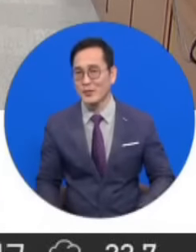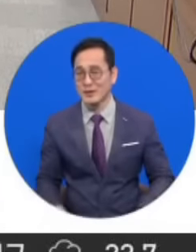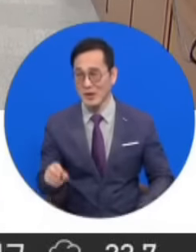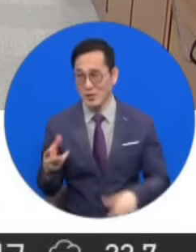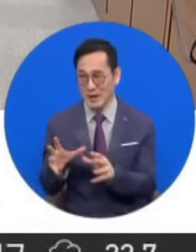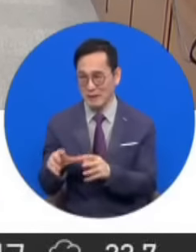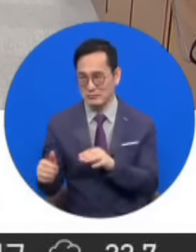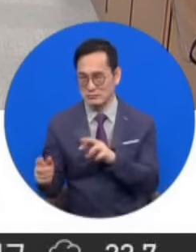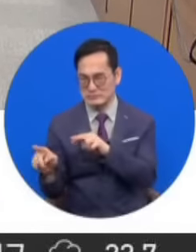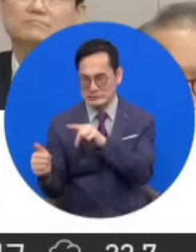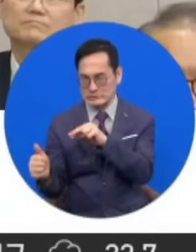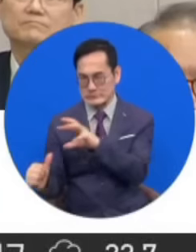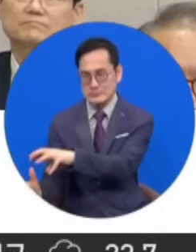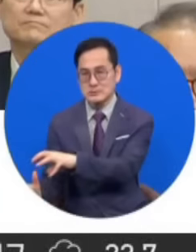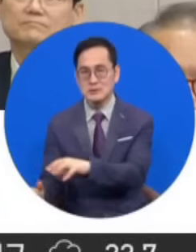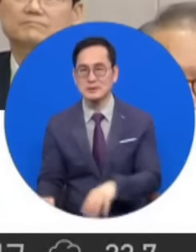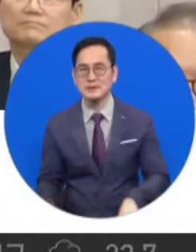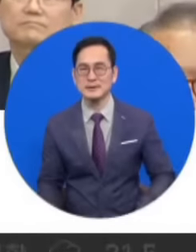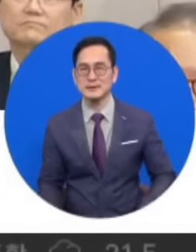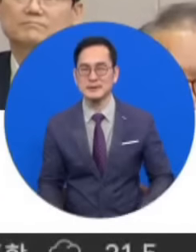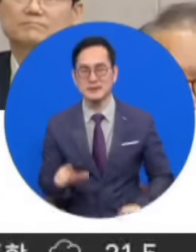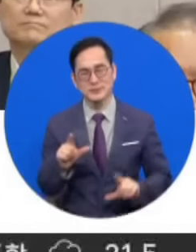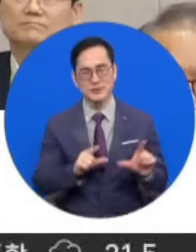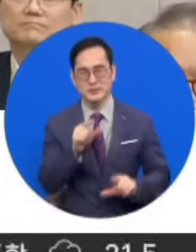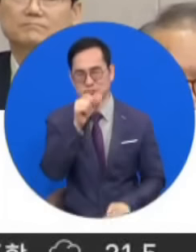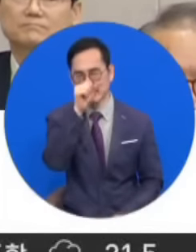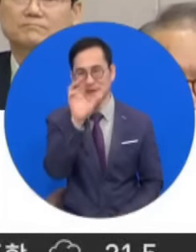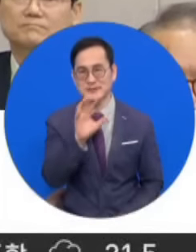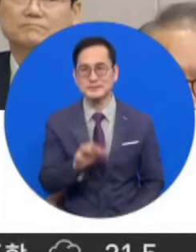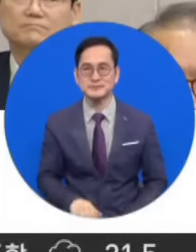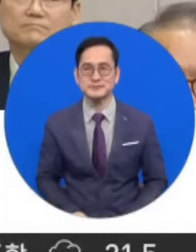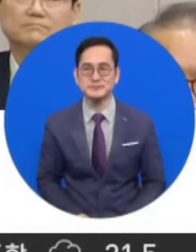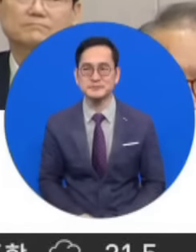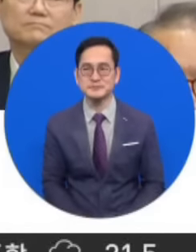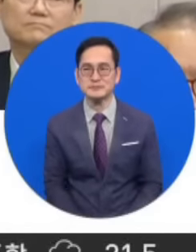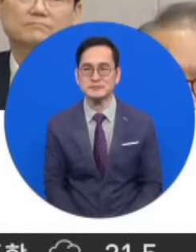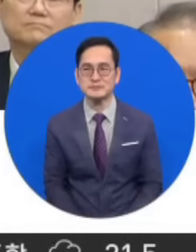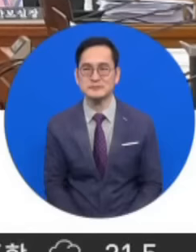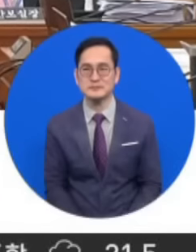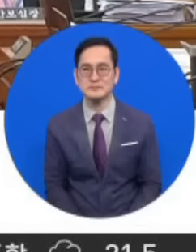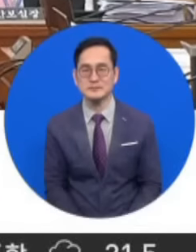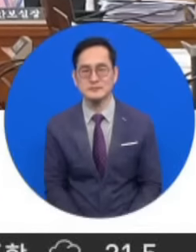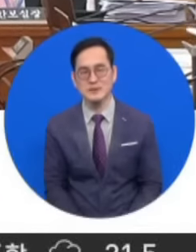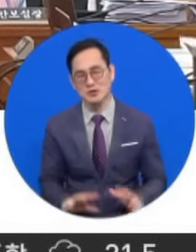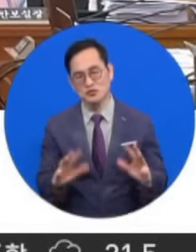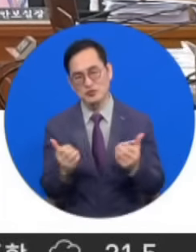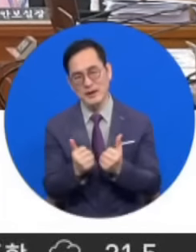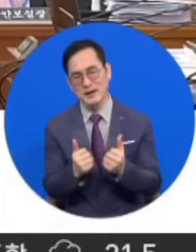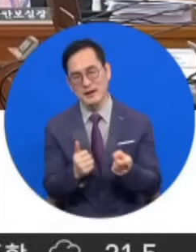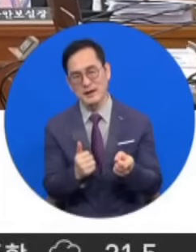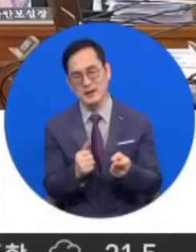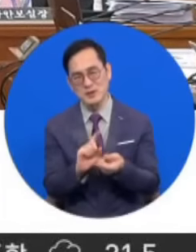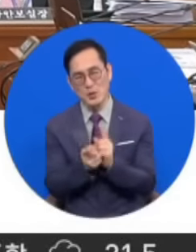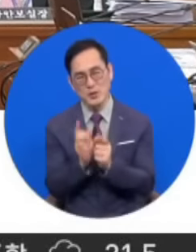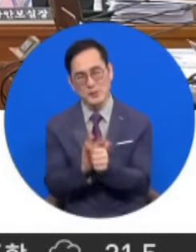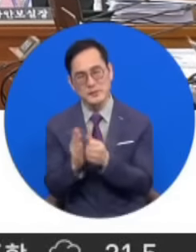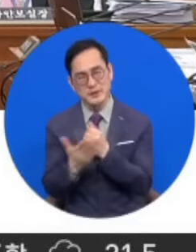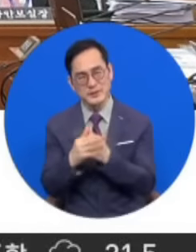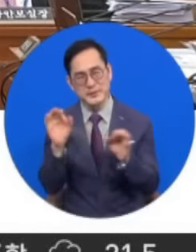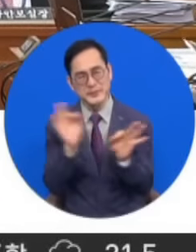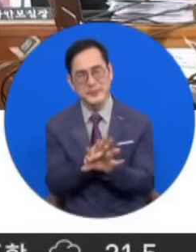지금 처음부터 저렇게 나가는 것은 앞으로 22대 국회가 어떻게 될 것인가를 단적으로 보여준단 말이에요. 어떻게 협치가 이루어질 수